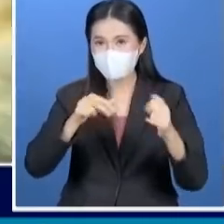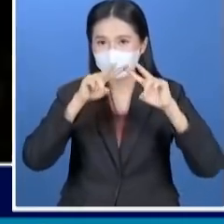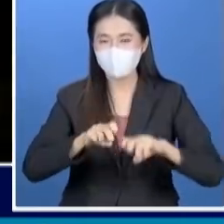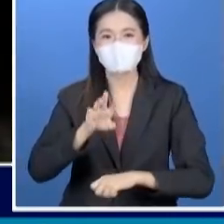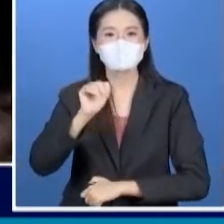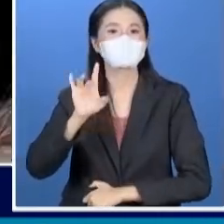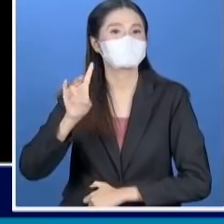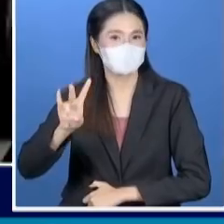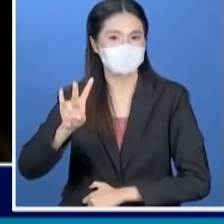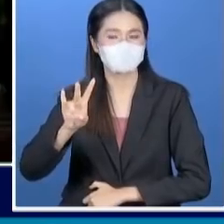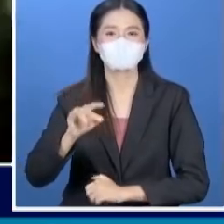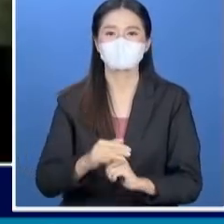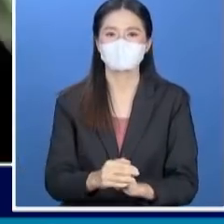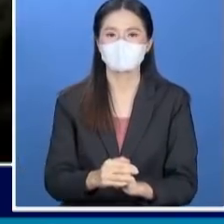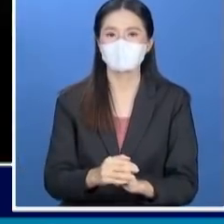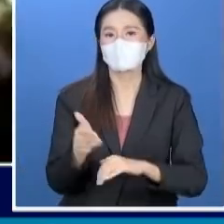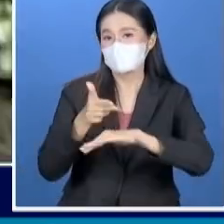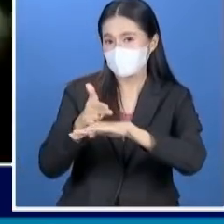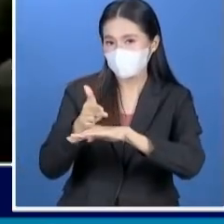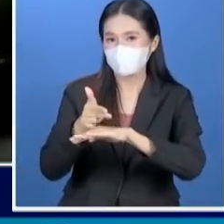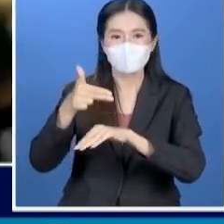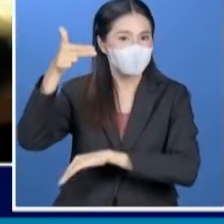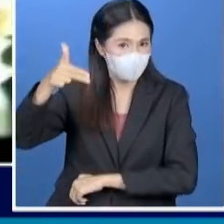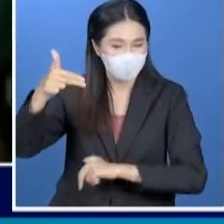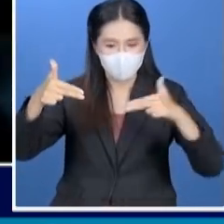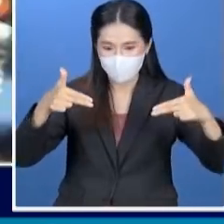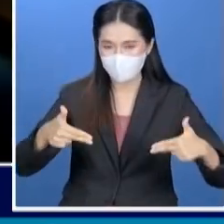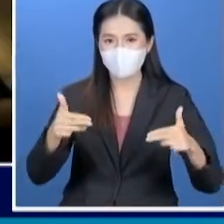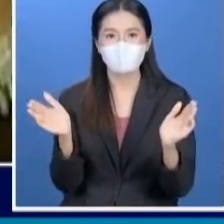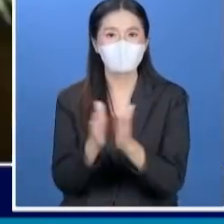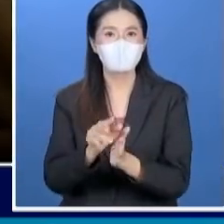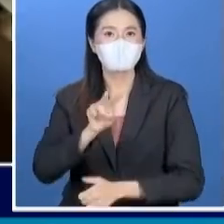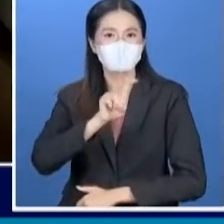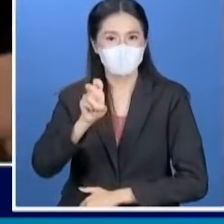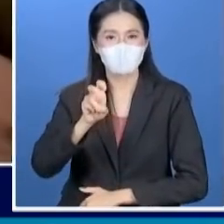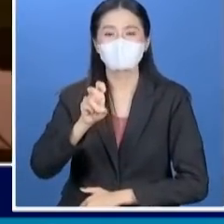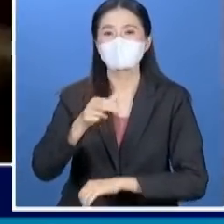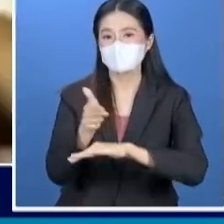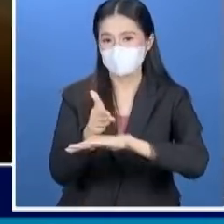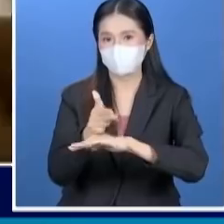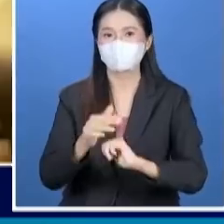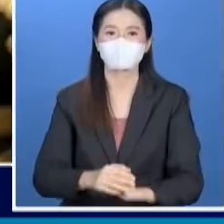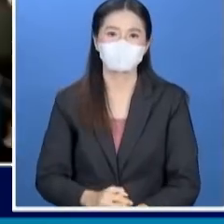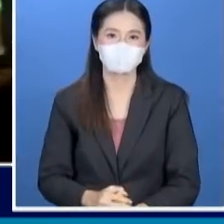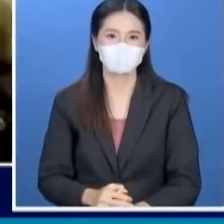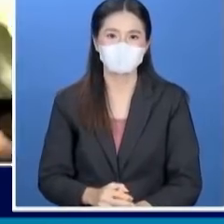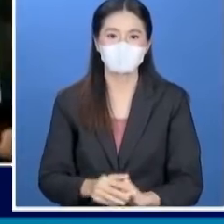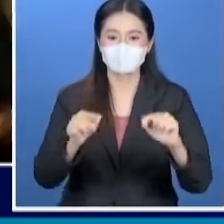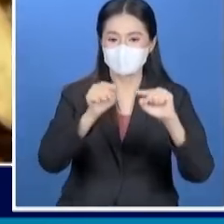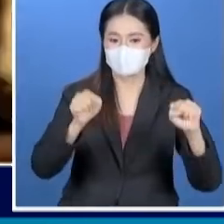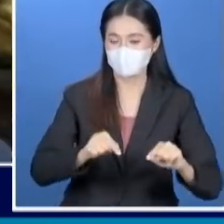ๆ47ฉบับคลิปวิดีโอกล้องวงจรปิดจำนวน200คลิปส ํานว